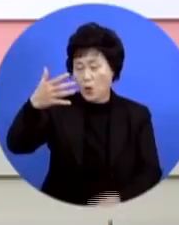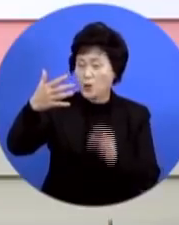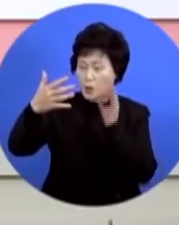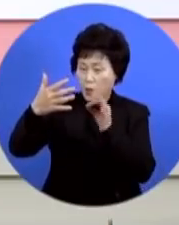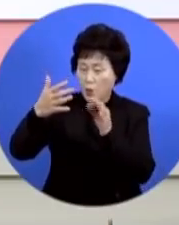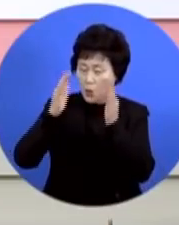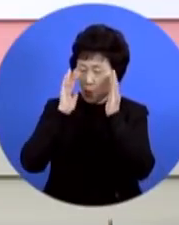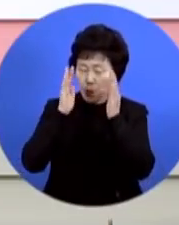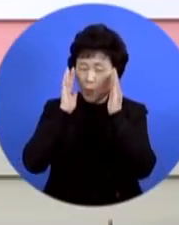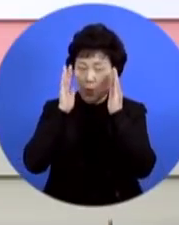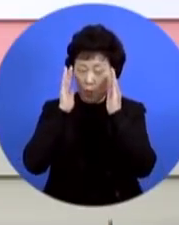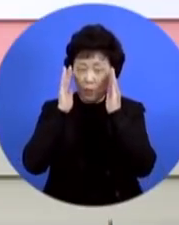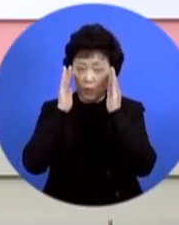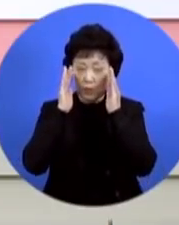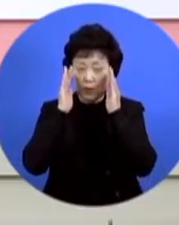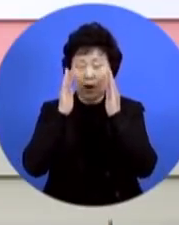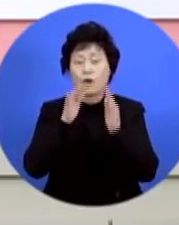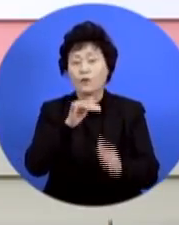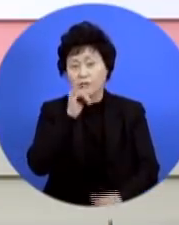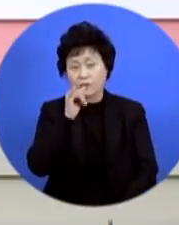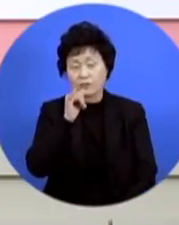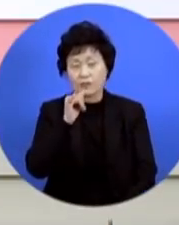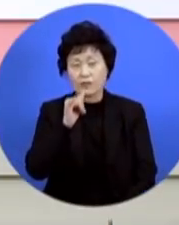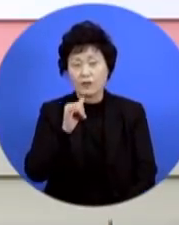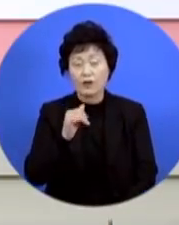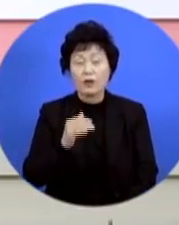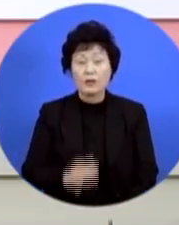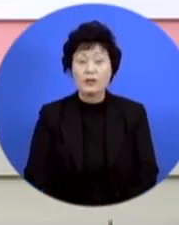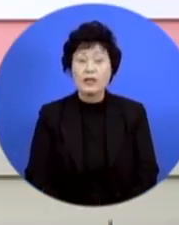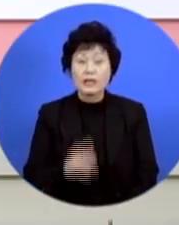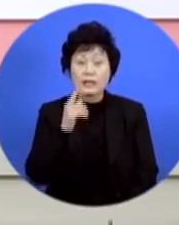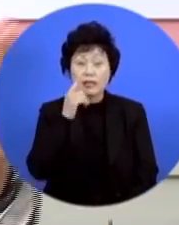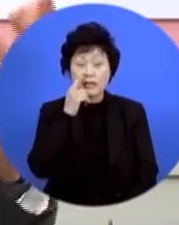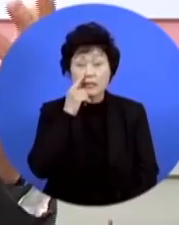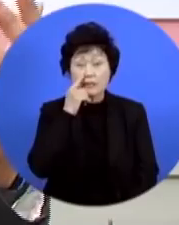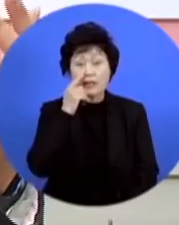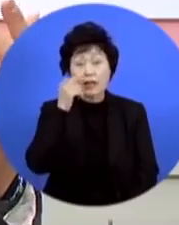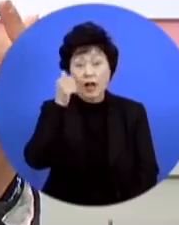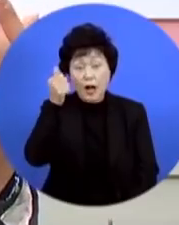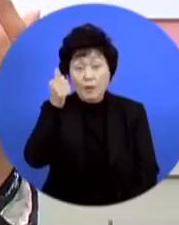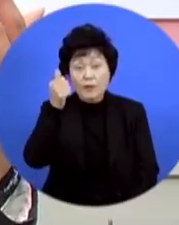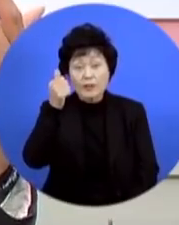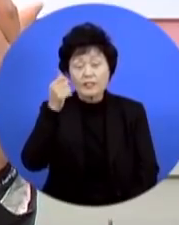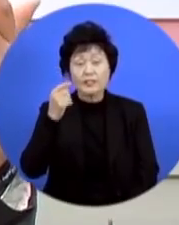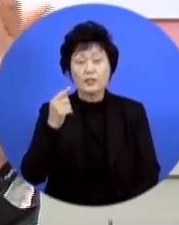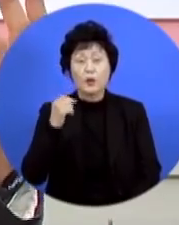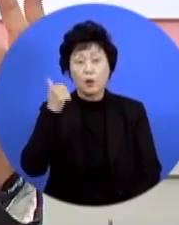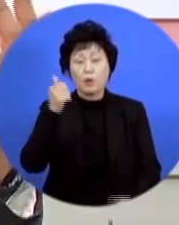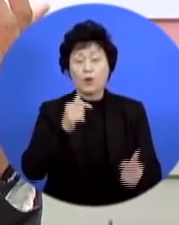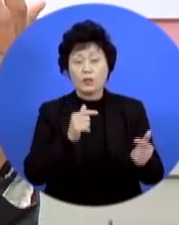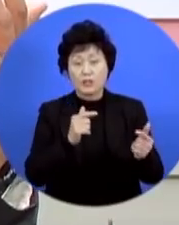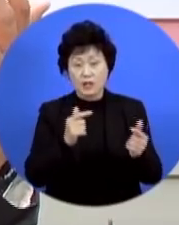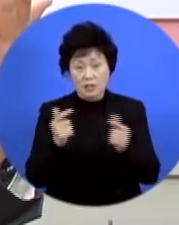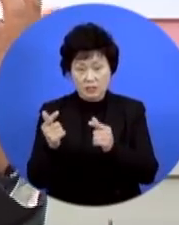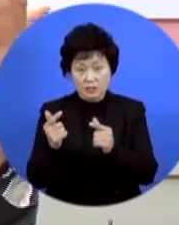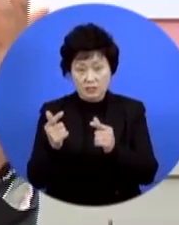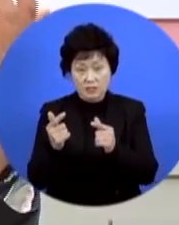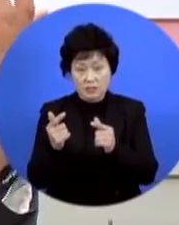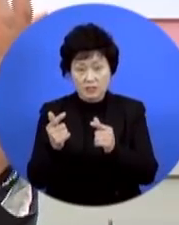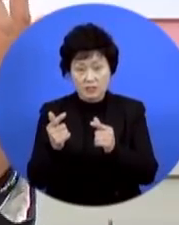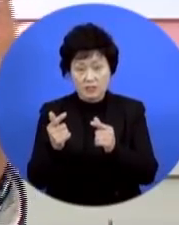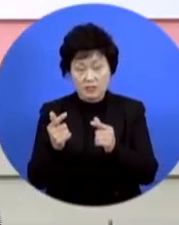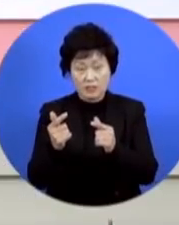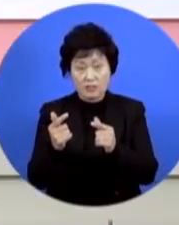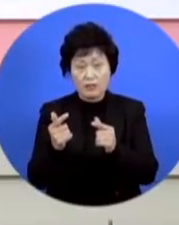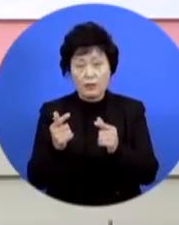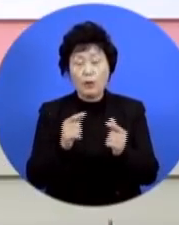아버님께서 어렸을 때부터 굉장히 목사지만 조금 문인이셨어요. 그래가지고 굉장히 시집이나 이런 거 그리 책이 굉장히